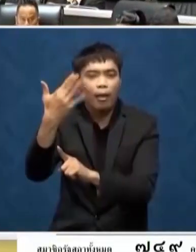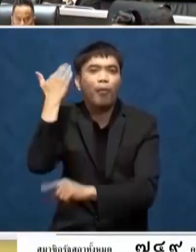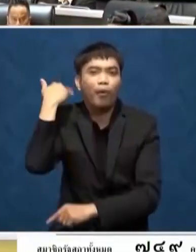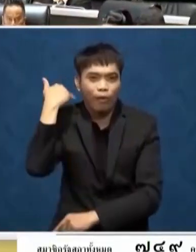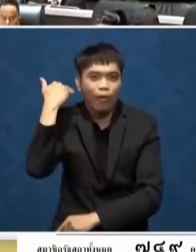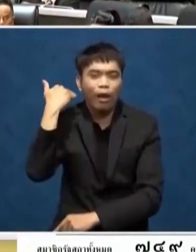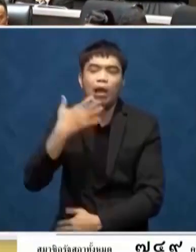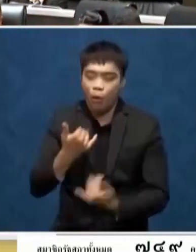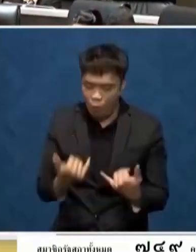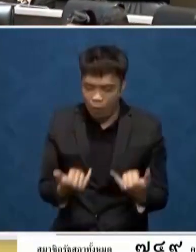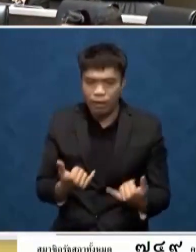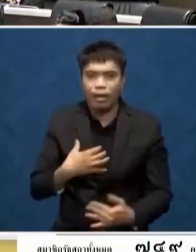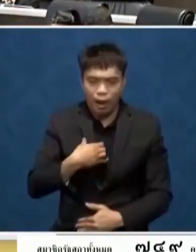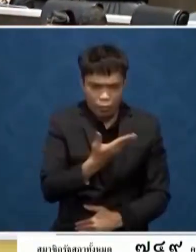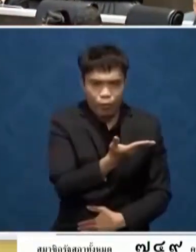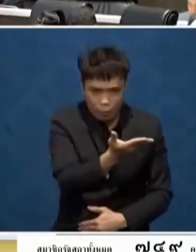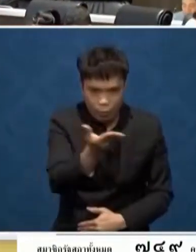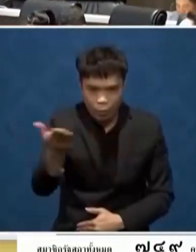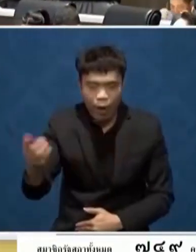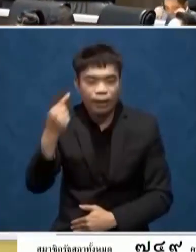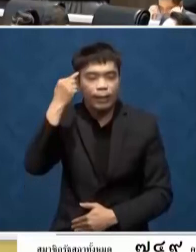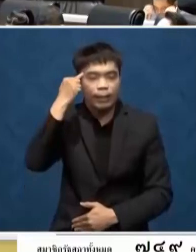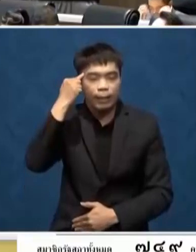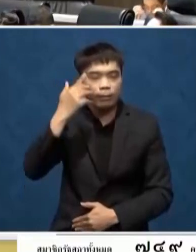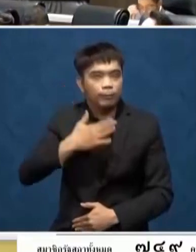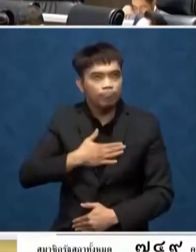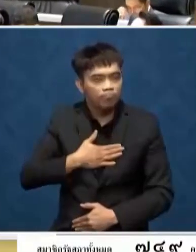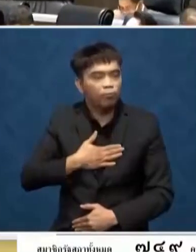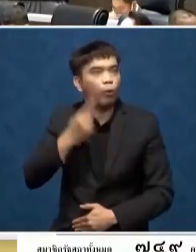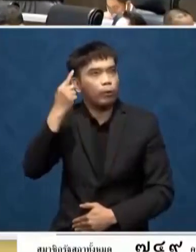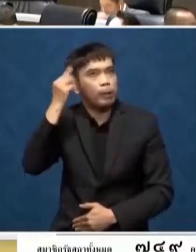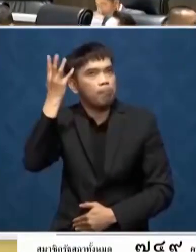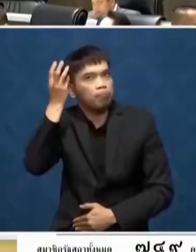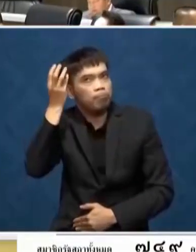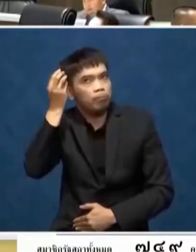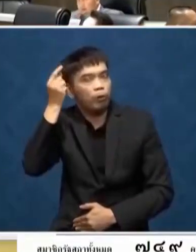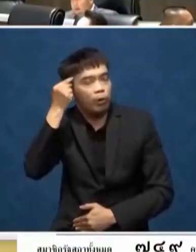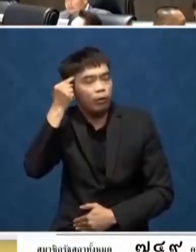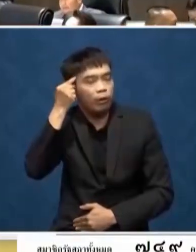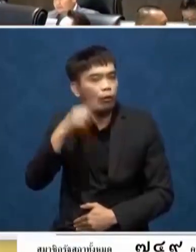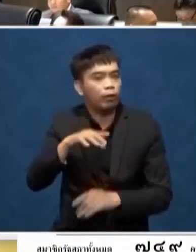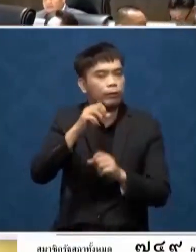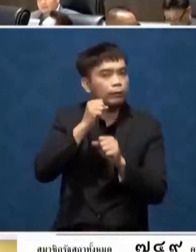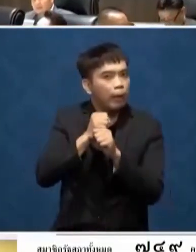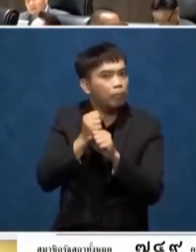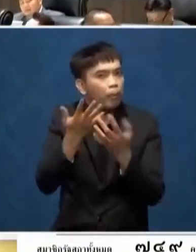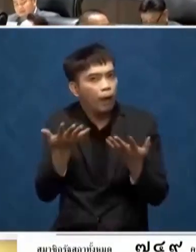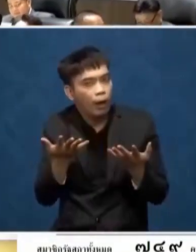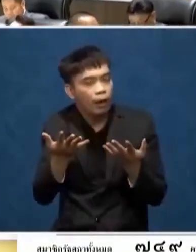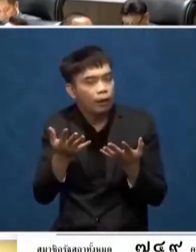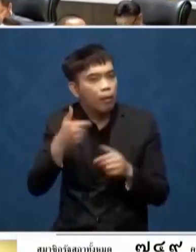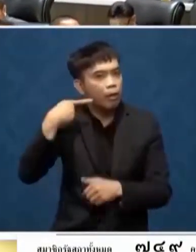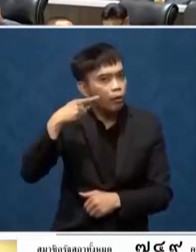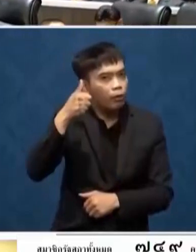ที่จะเชิญชวนวิญญูชวนครับให้มีสติไตร่ตรองให้ดีว่าการทำเช่นนี้มีราคาและมีต้นทุนอย่างไรกับ